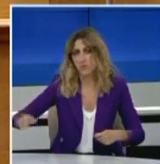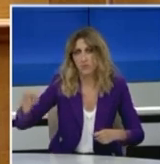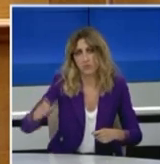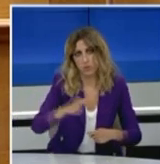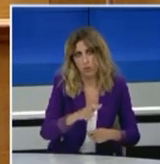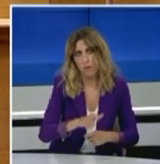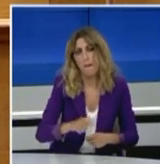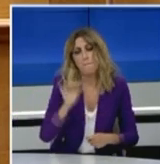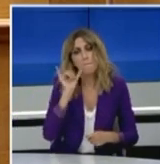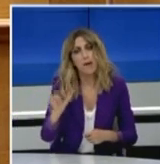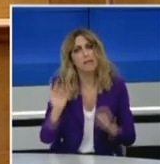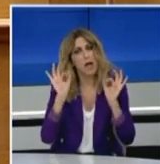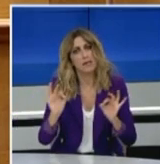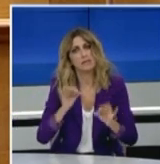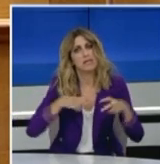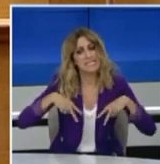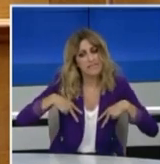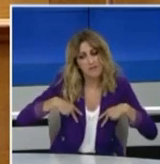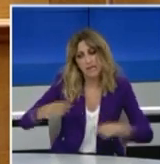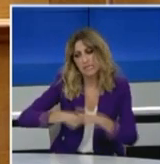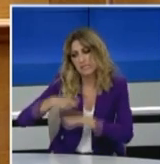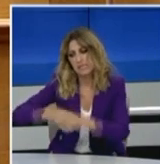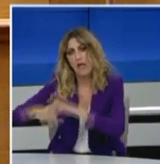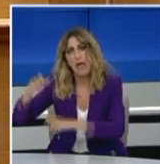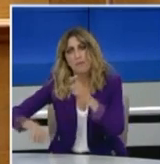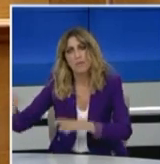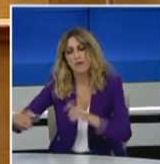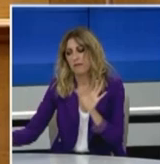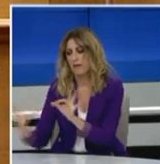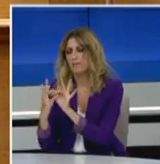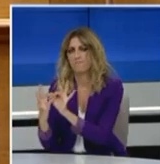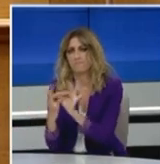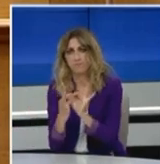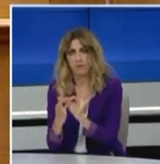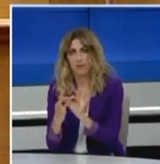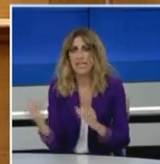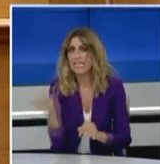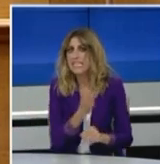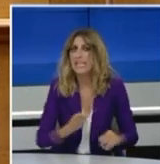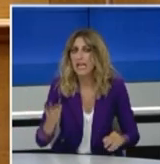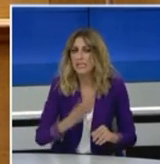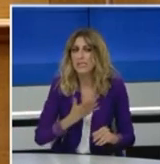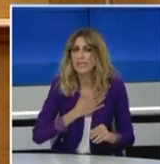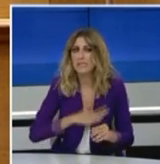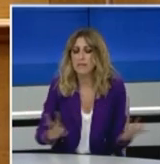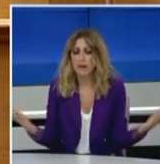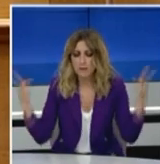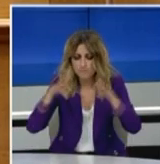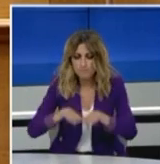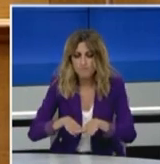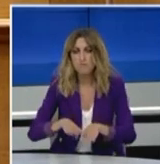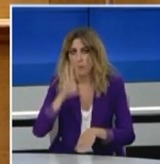κυρίως προσπάθησαν να κρύψουν την κοινική και ομή πραγματικότητα, ότι μέσα από